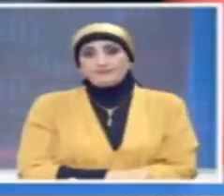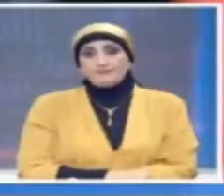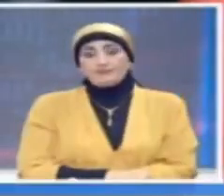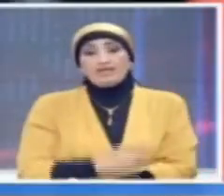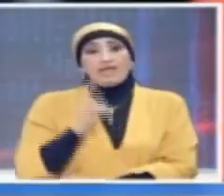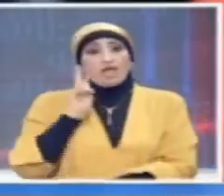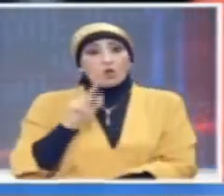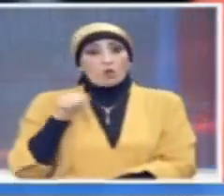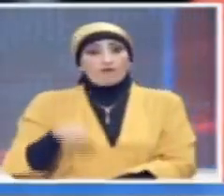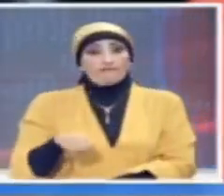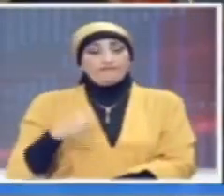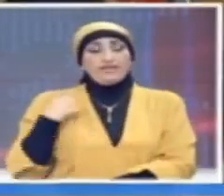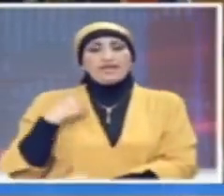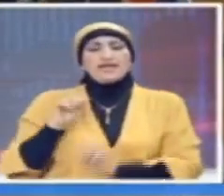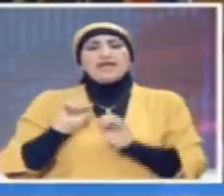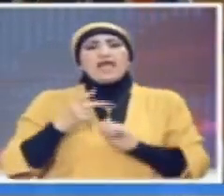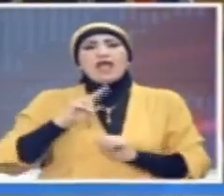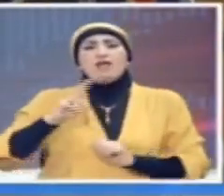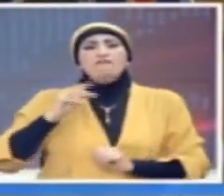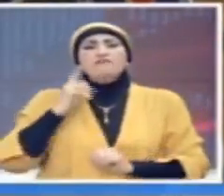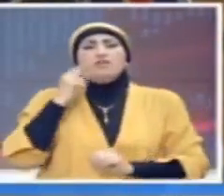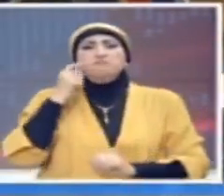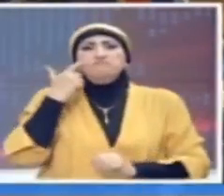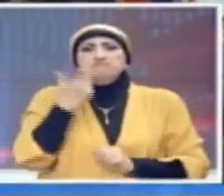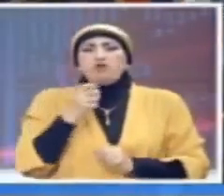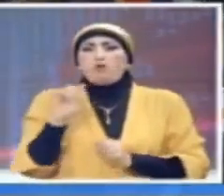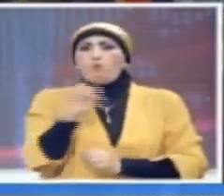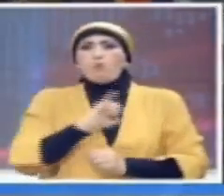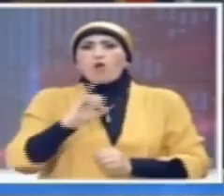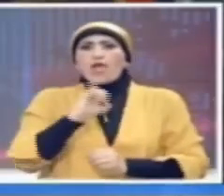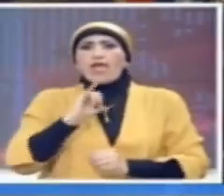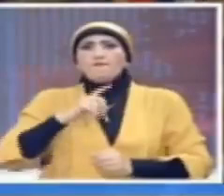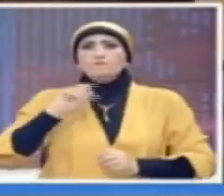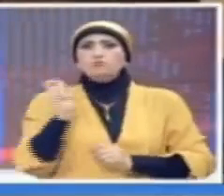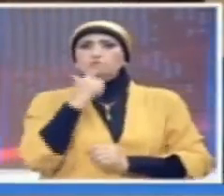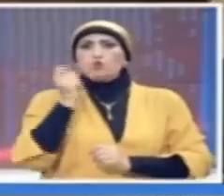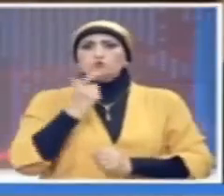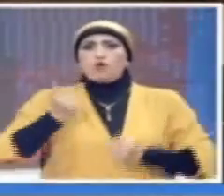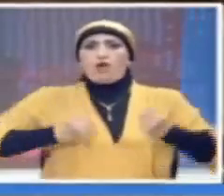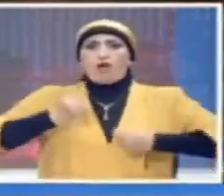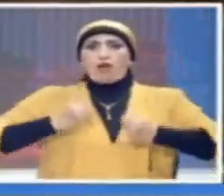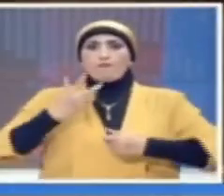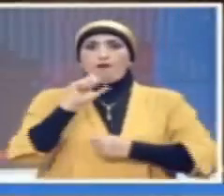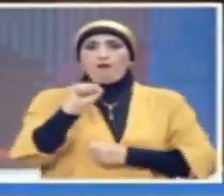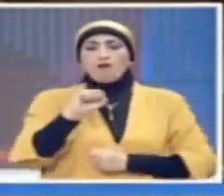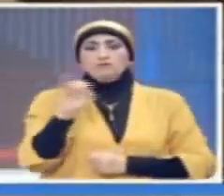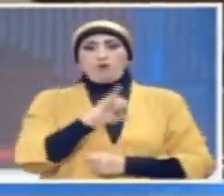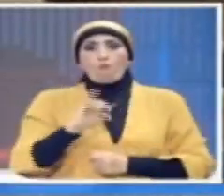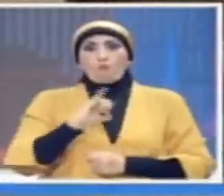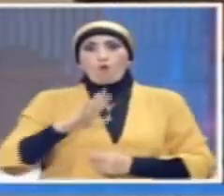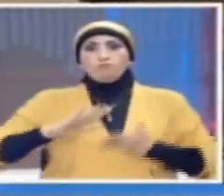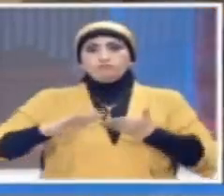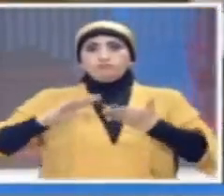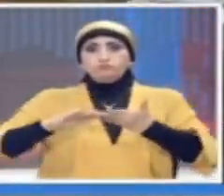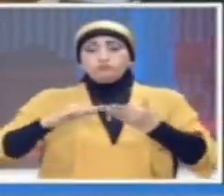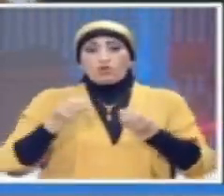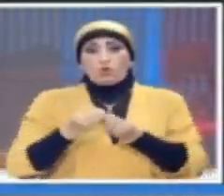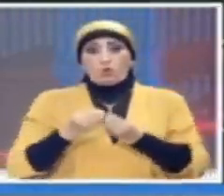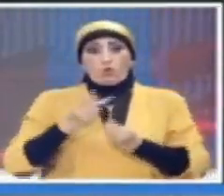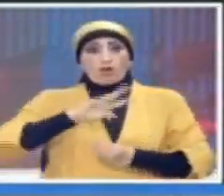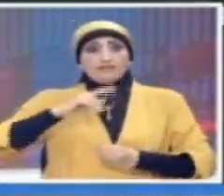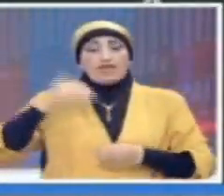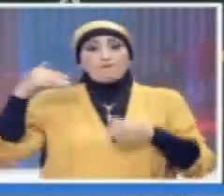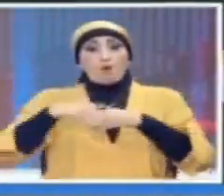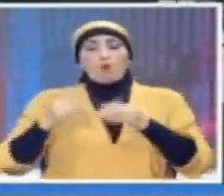حيث تم الدفع بعناصر مدربة ذات قدرة عالية للتعامل السريع مع أي خروج عن القانون، مدعومة بآليات